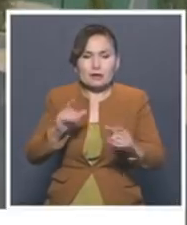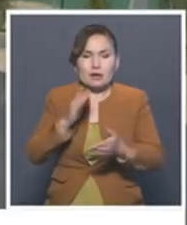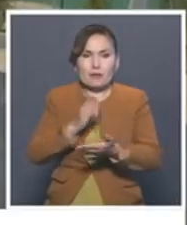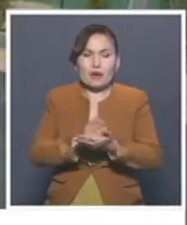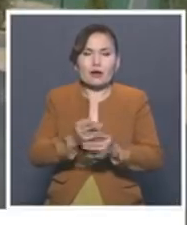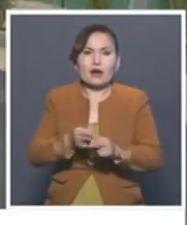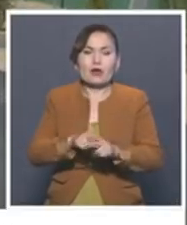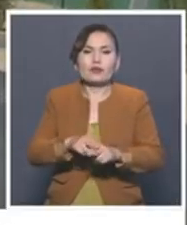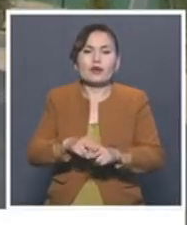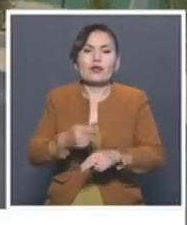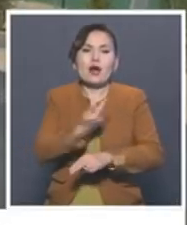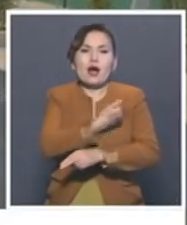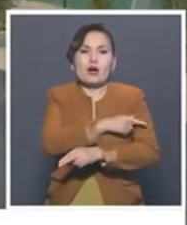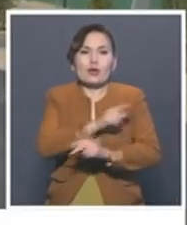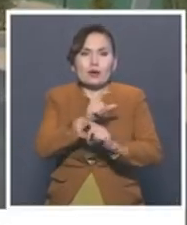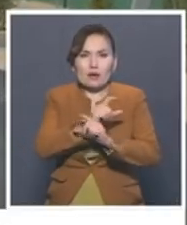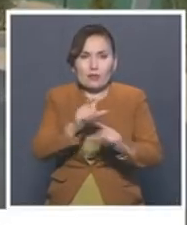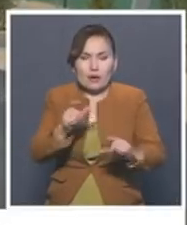отбасылық дәрігерлік нелер жанды